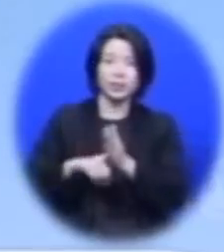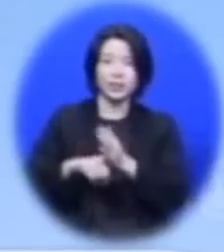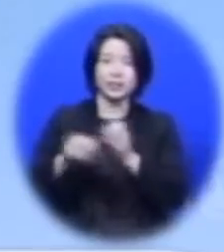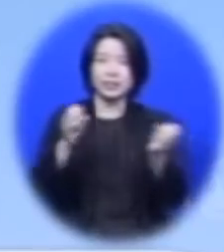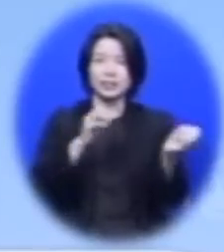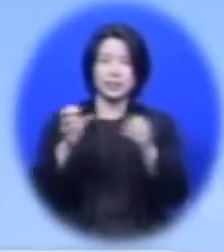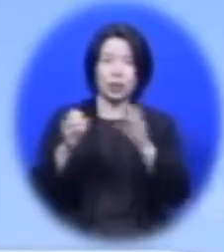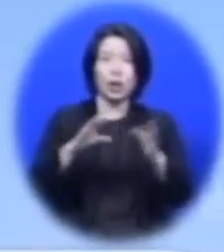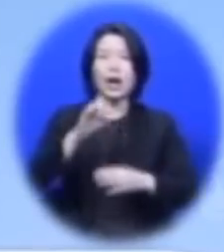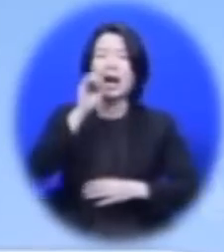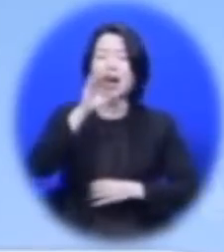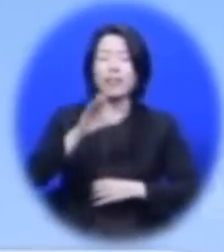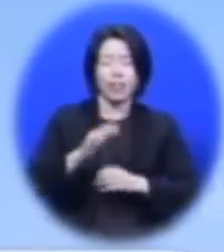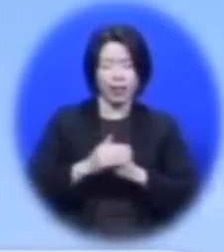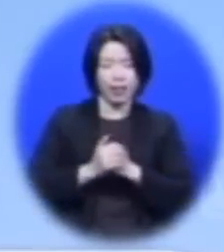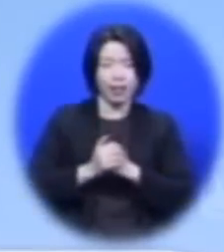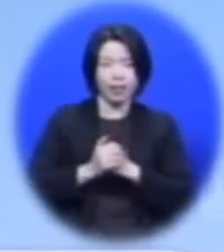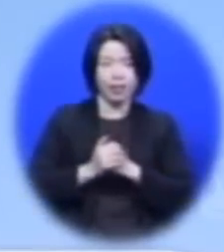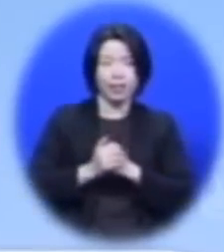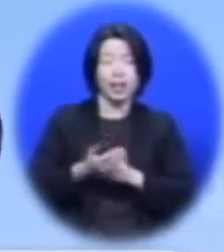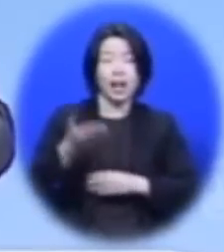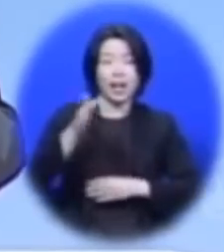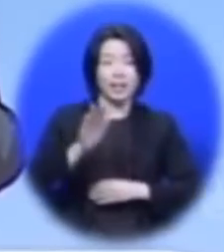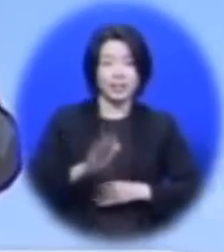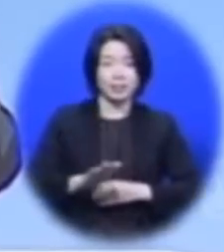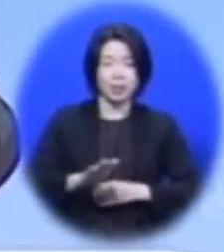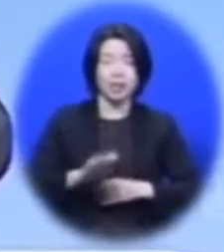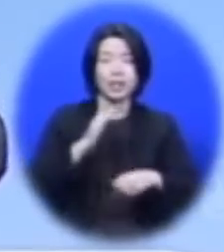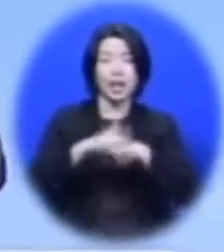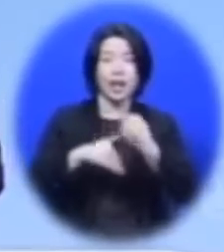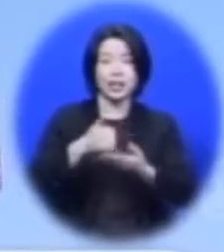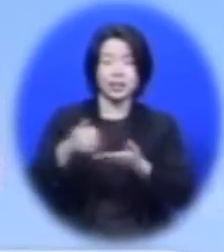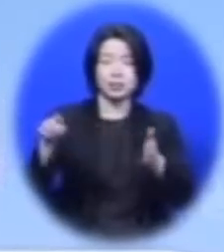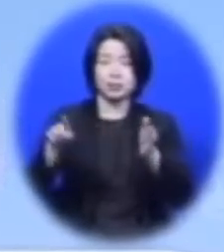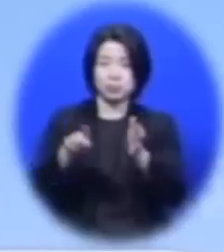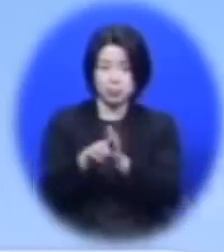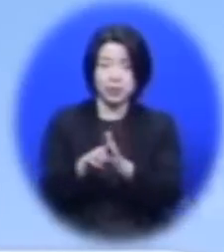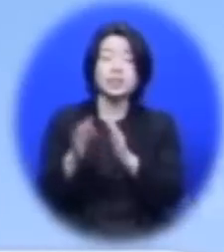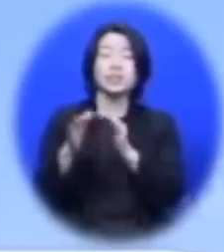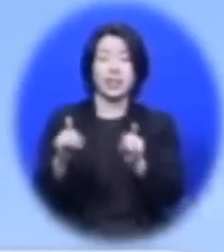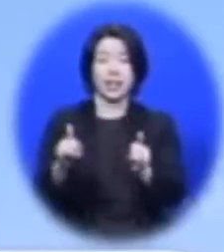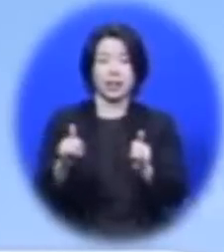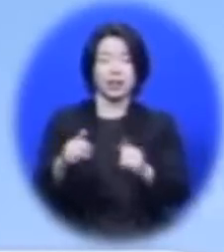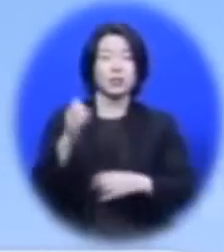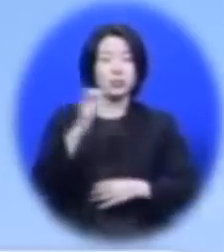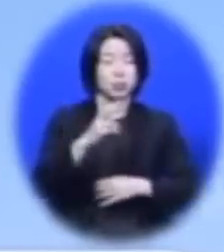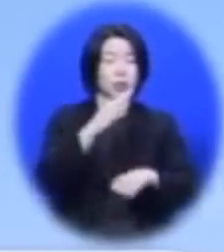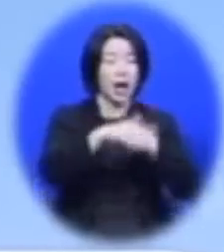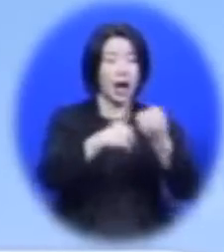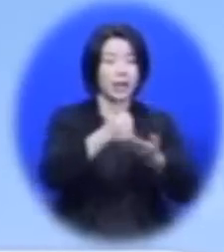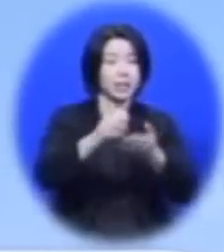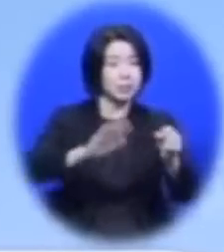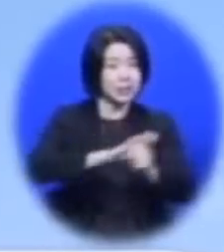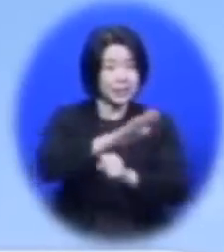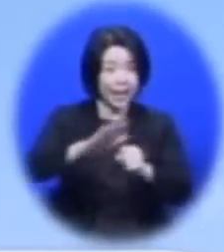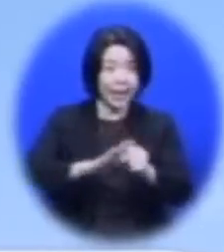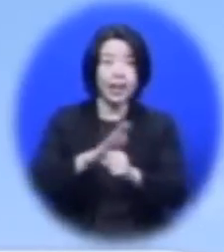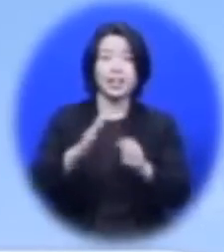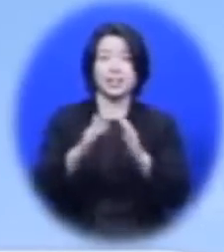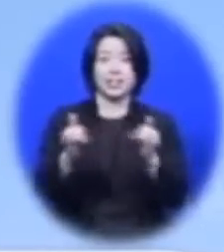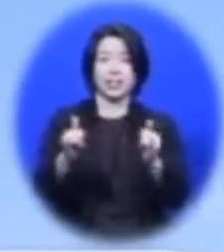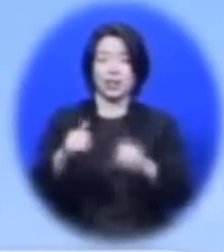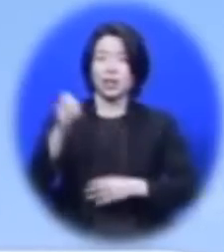대화가 안 되기도 하죠. 그렇죠? 그런데 하나님을 믿는다는 사람하고도 또 하나님을 사랑하는